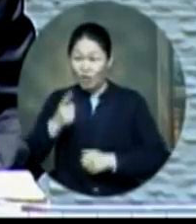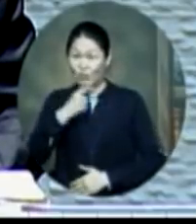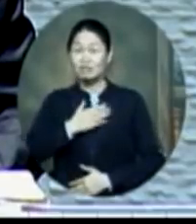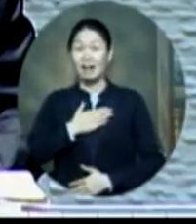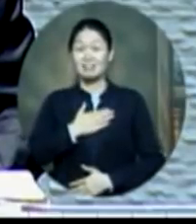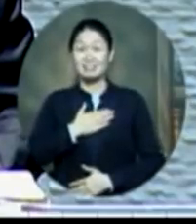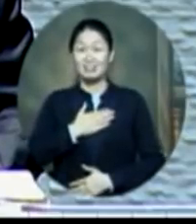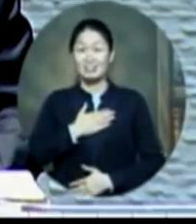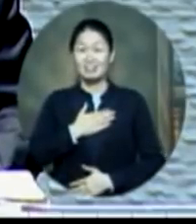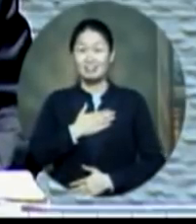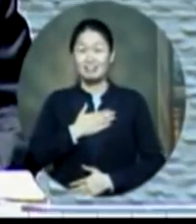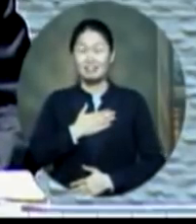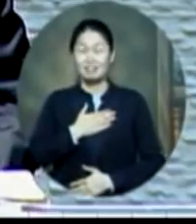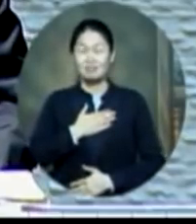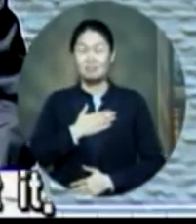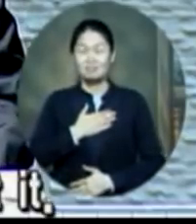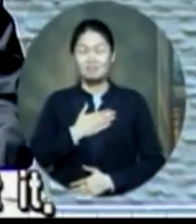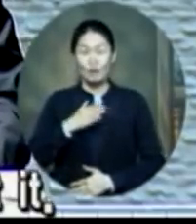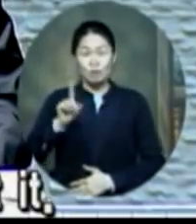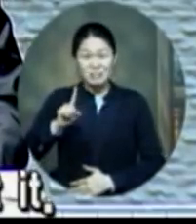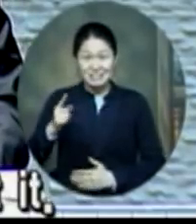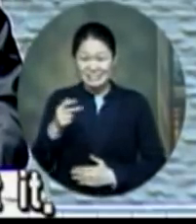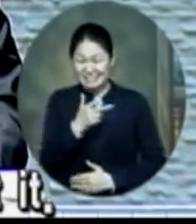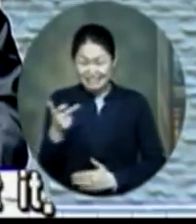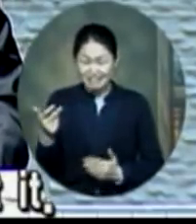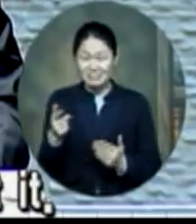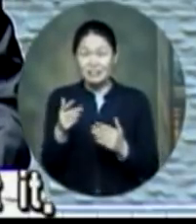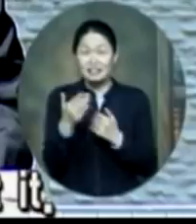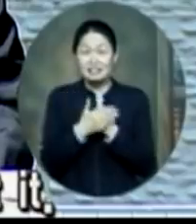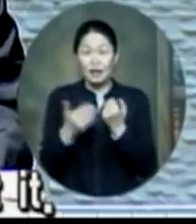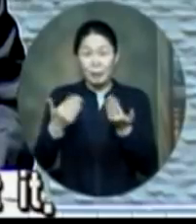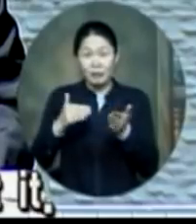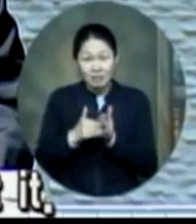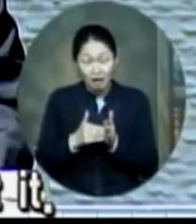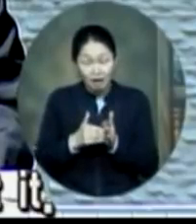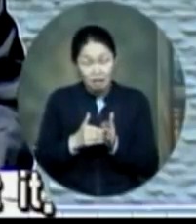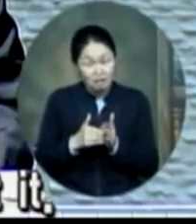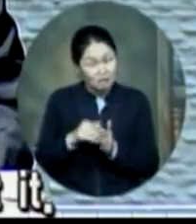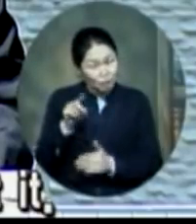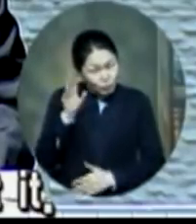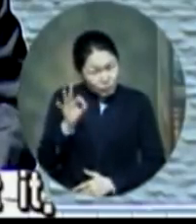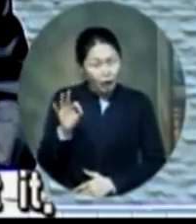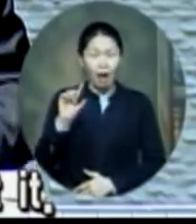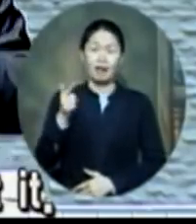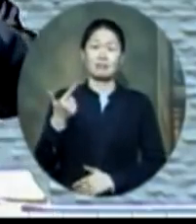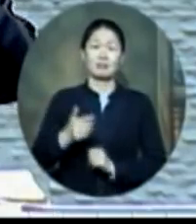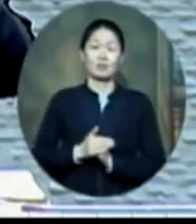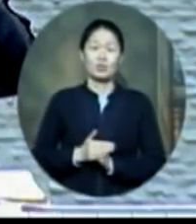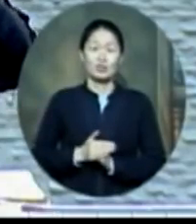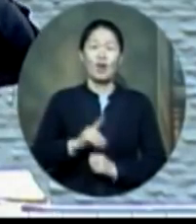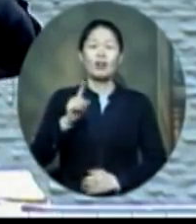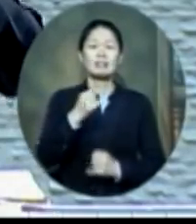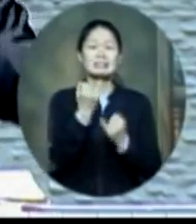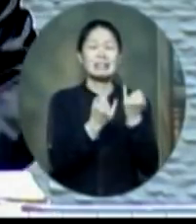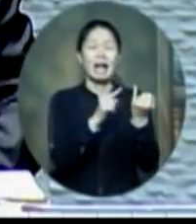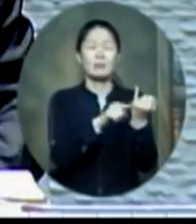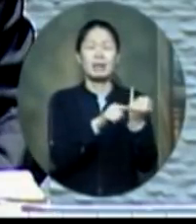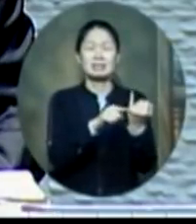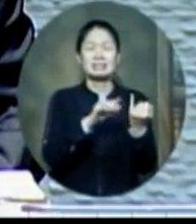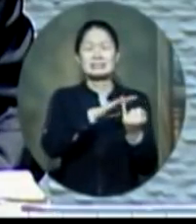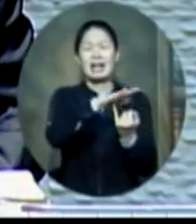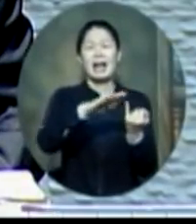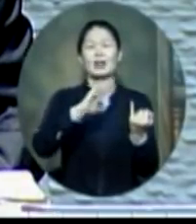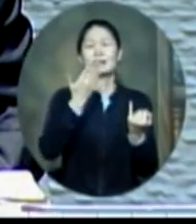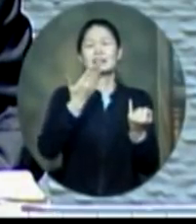알았어요. 아주 무슨 큰 은혜를 받았나 그랬더니 그것도 아니에요. 어느 자매 한 자매를 사랑하게